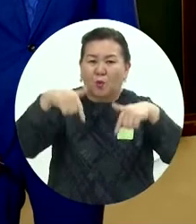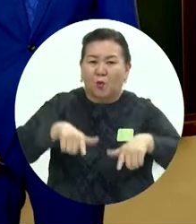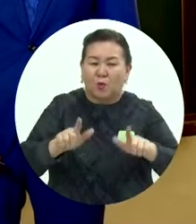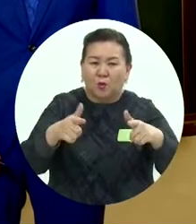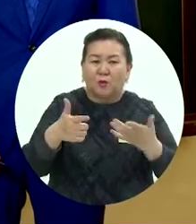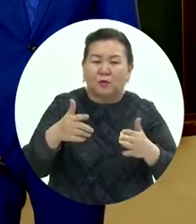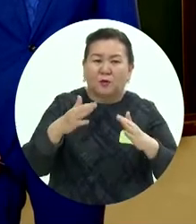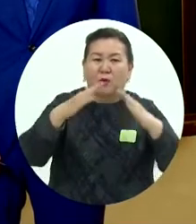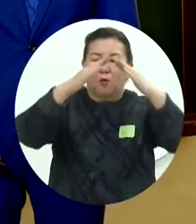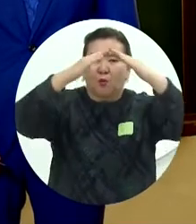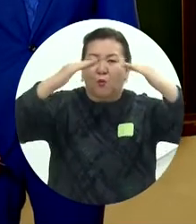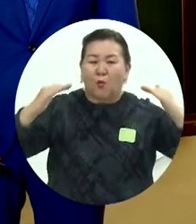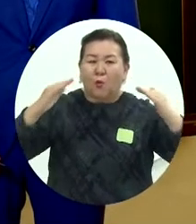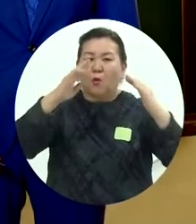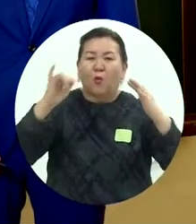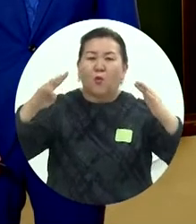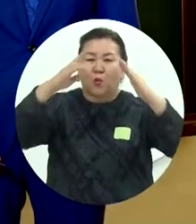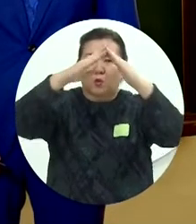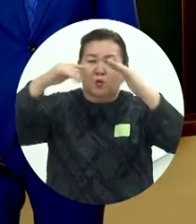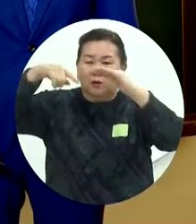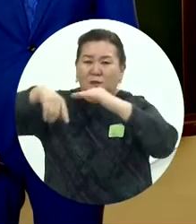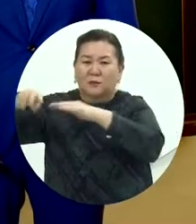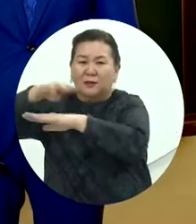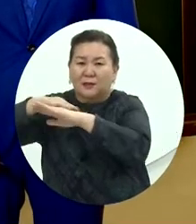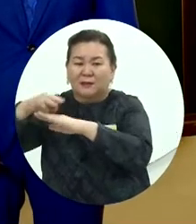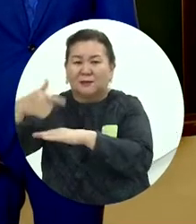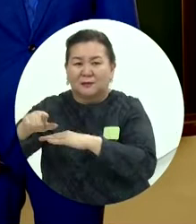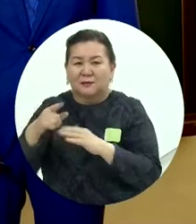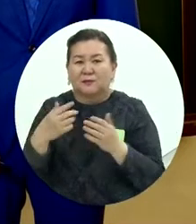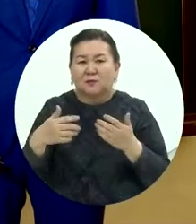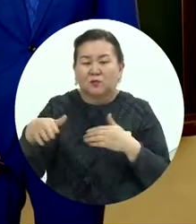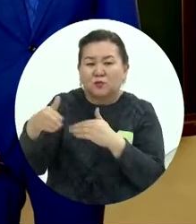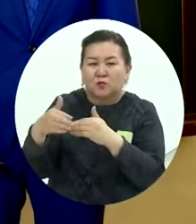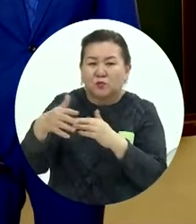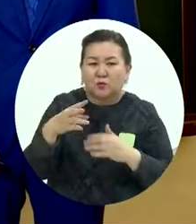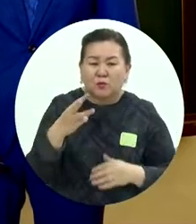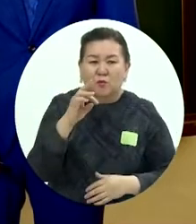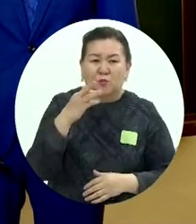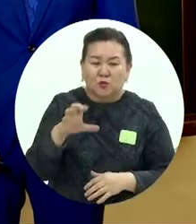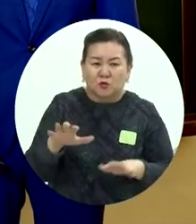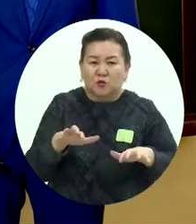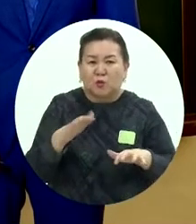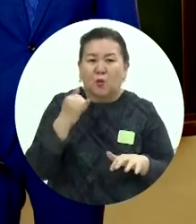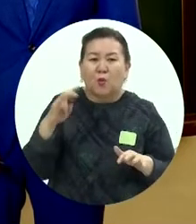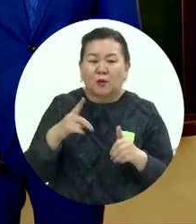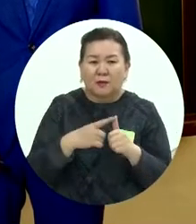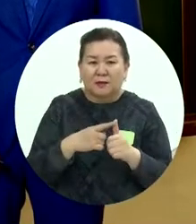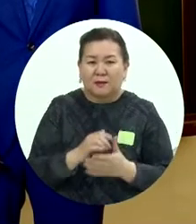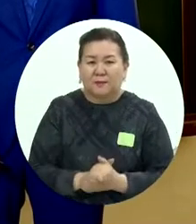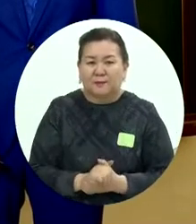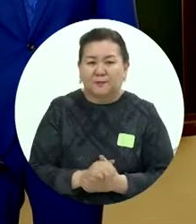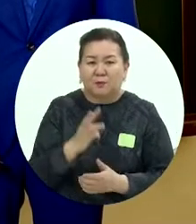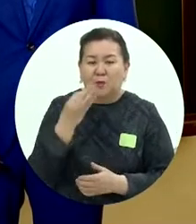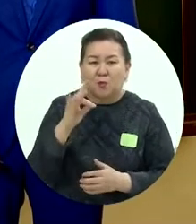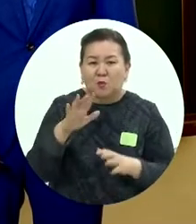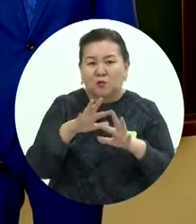уулын хэвгийг дагаад, өөрөөр хэлэх юм бол гадаргын хэвгийг дагаад шилждэг байж байгаа. За үүнийг бол мөсөн гол гэж нэрлэнэ. Мөсөн